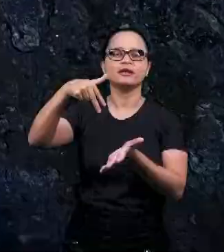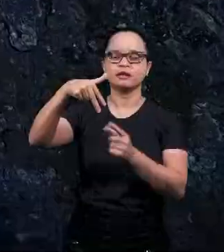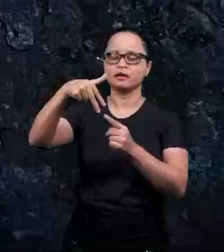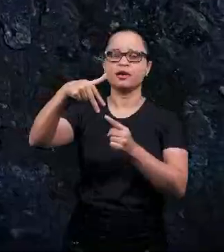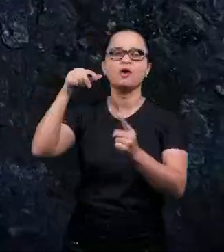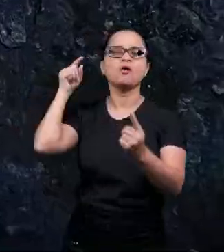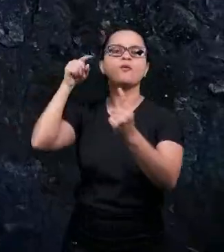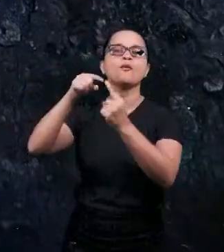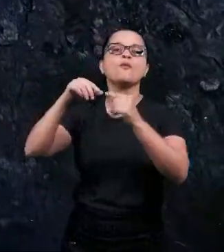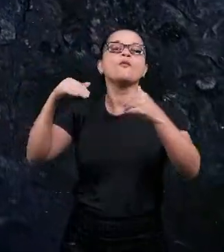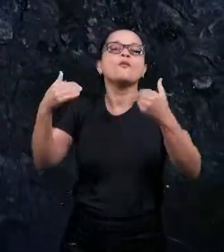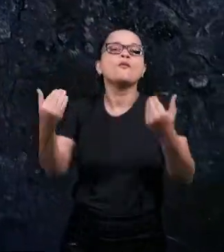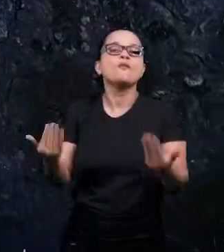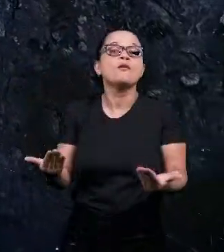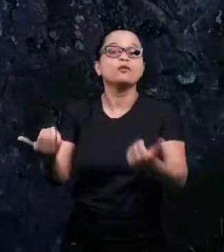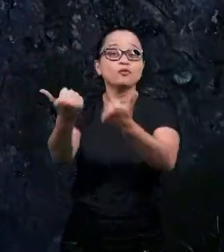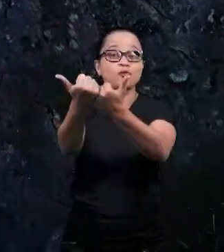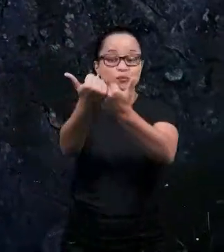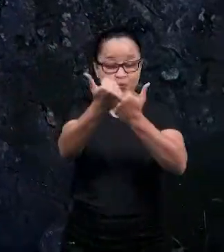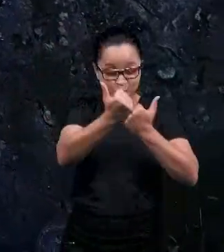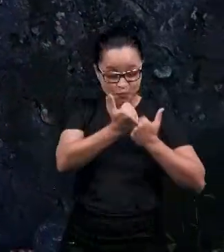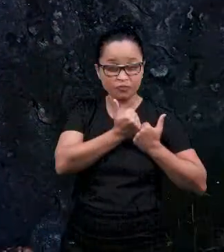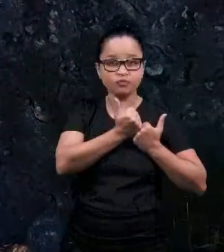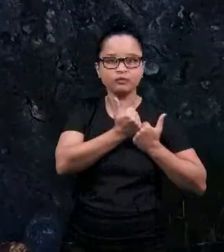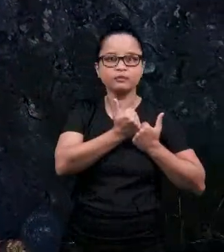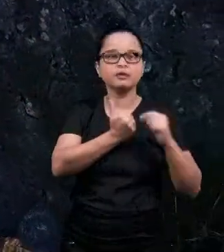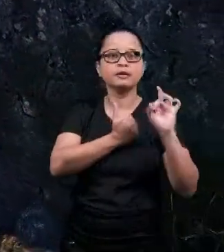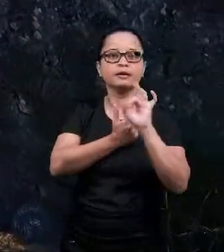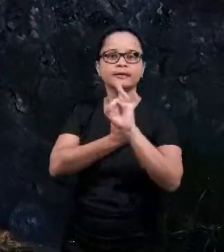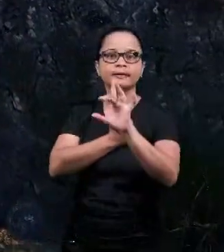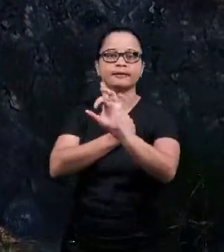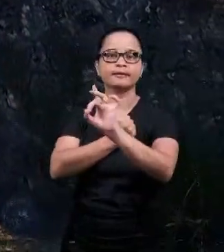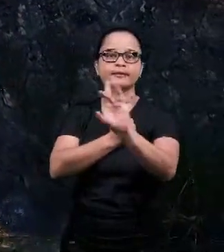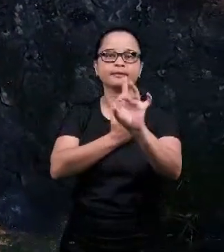Воскрес и дарует жизнь грешнику.